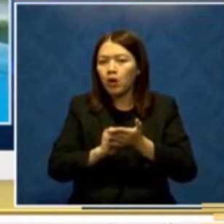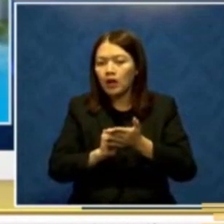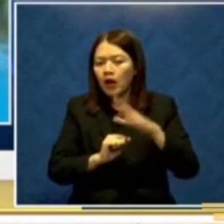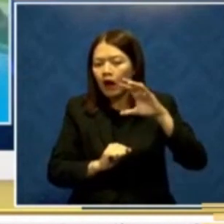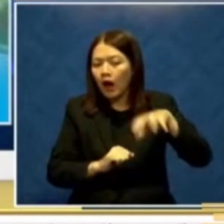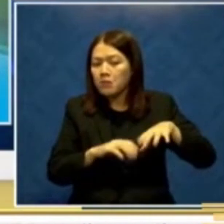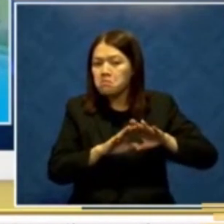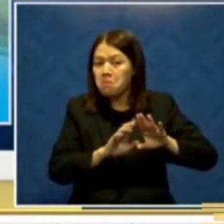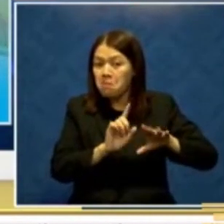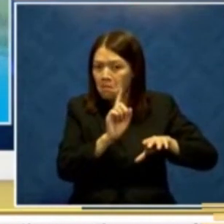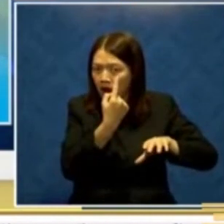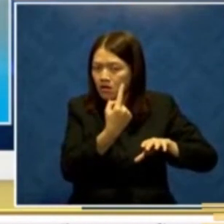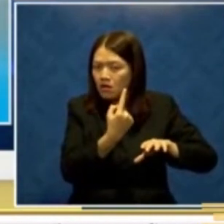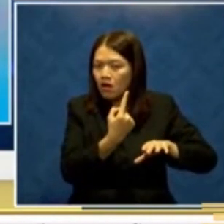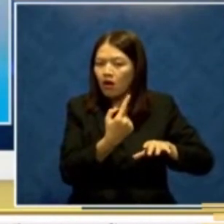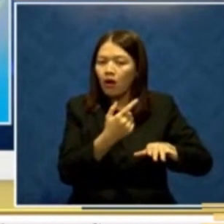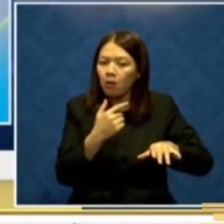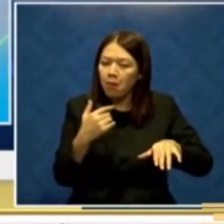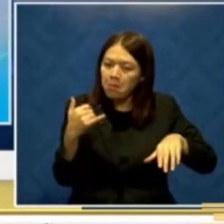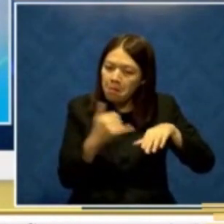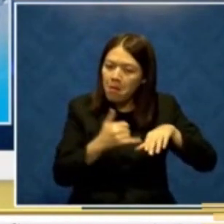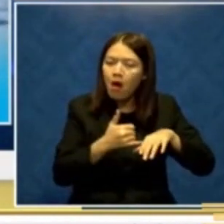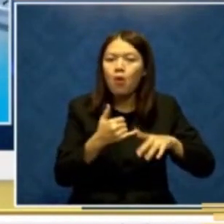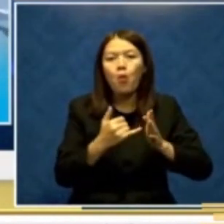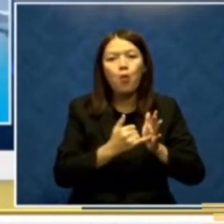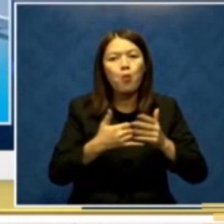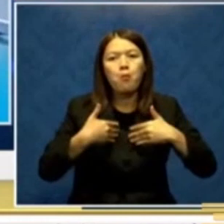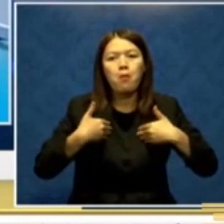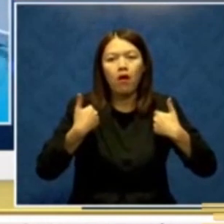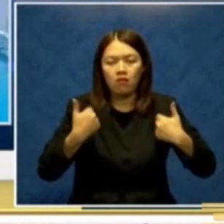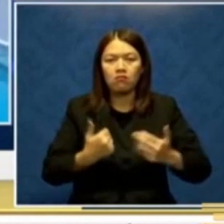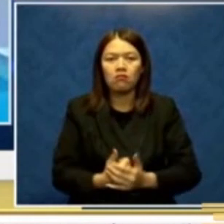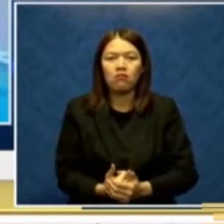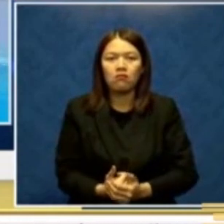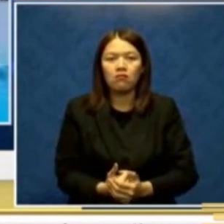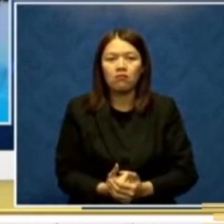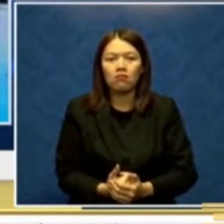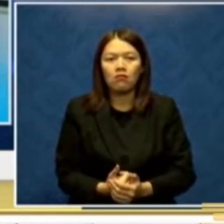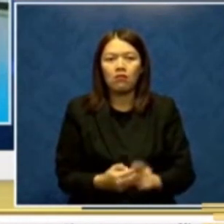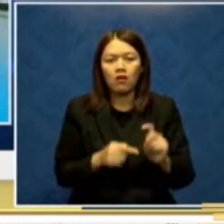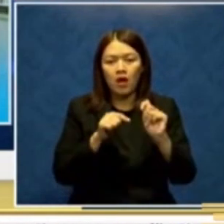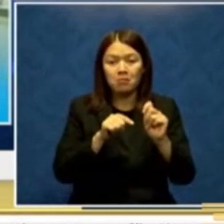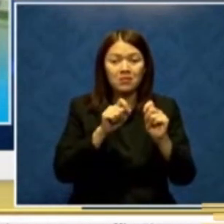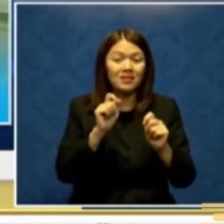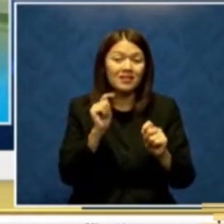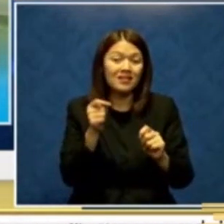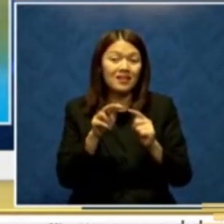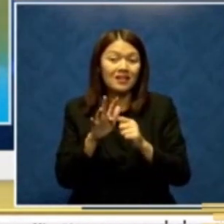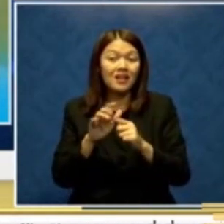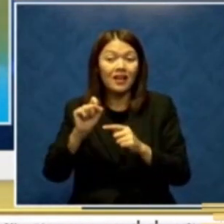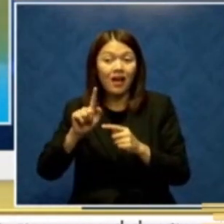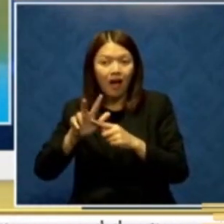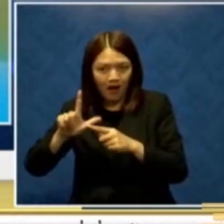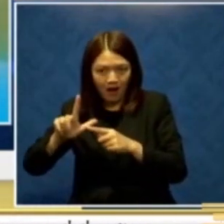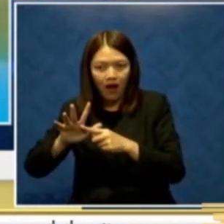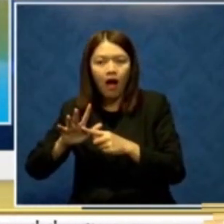บริการอาคารหังให่สะดวกแการเดินทางยิ่งขึ้นท่านประทานคะ อำเภอทาสาราจัหดนาค